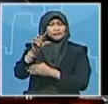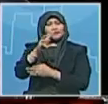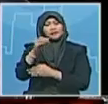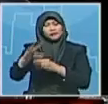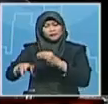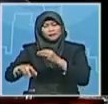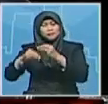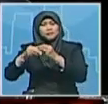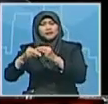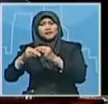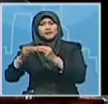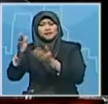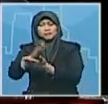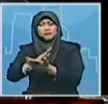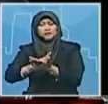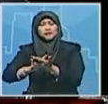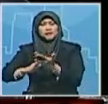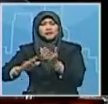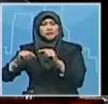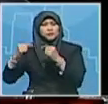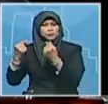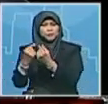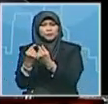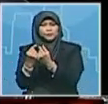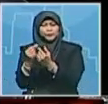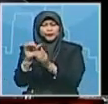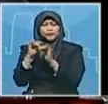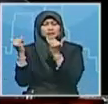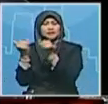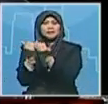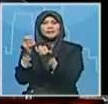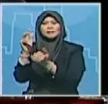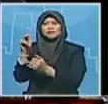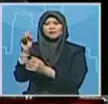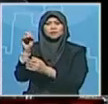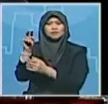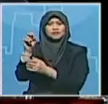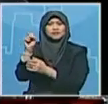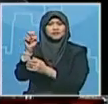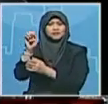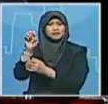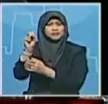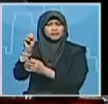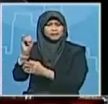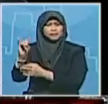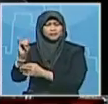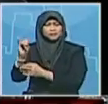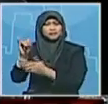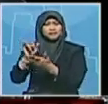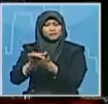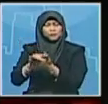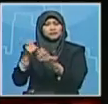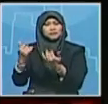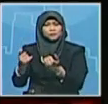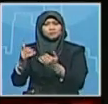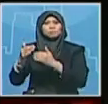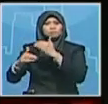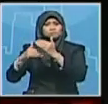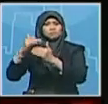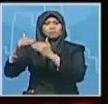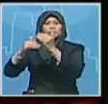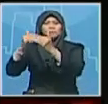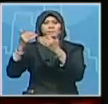lagi, sebahagian lagi pakej ialah melalui syarikat konsesi. Jadi itu yang sedang dibangunkan untuk